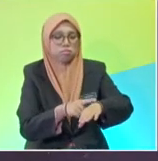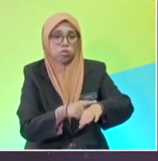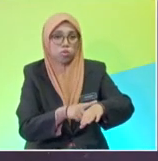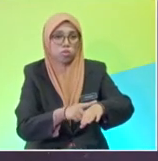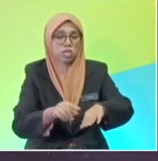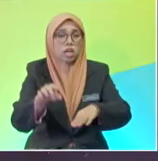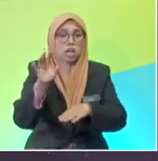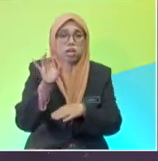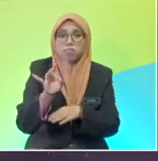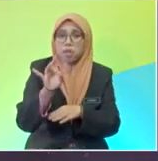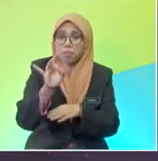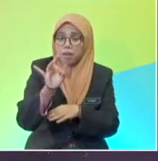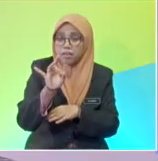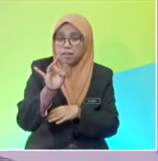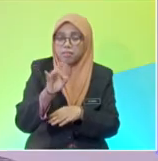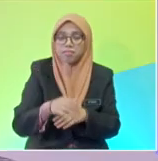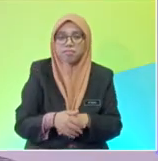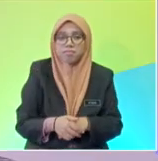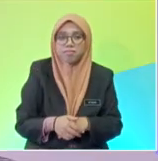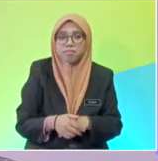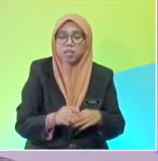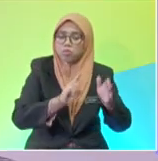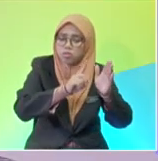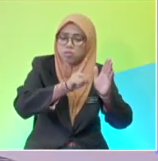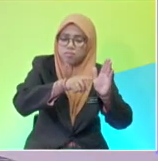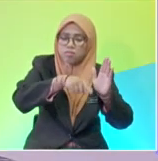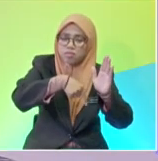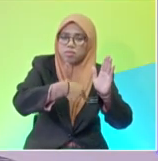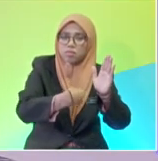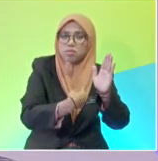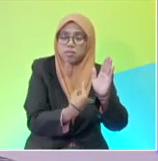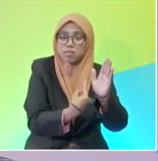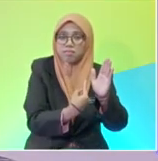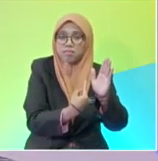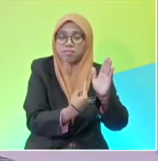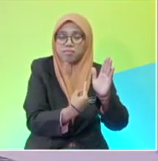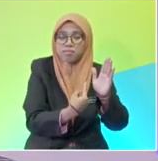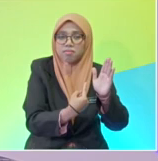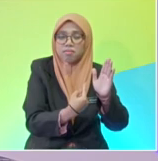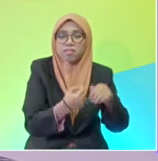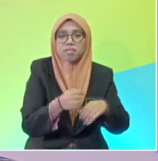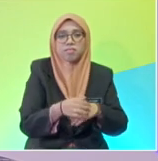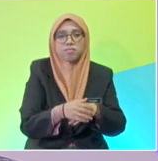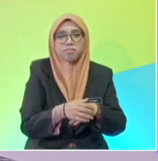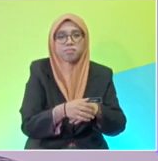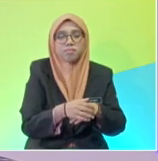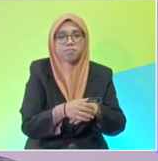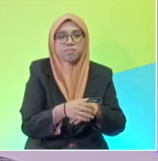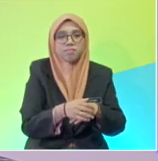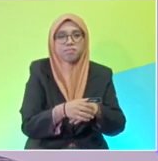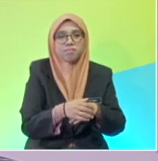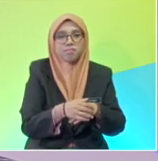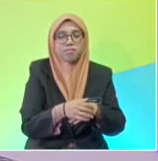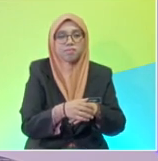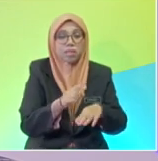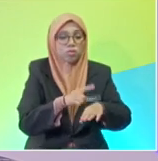8 malam, ya? Okey, cikgu pusing-pusing-pusing-pusingkan dia. Sekarang baru pukul 6, pukul